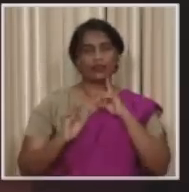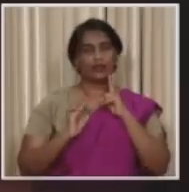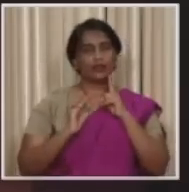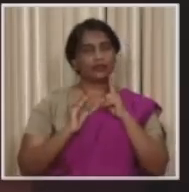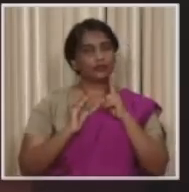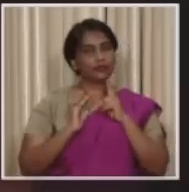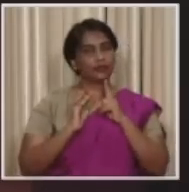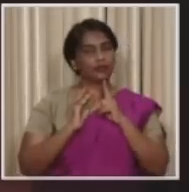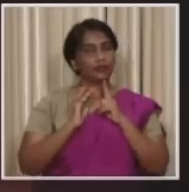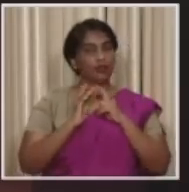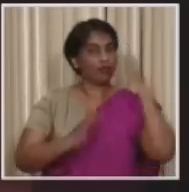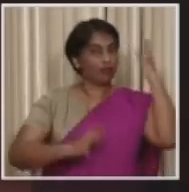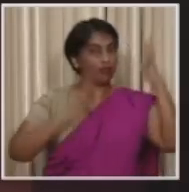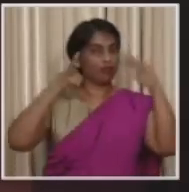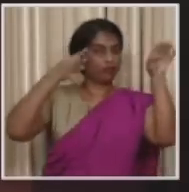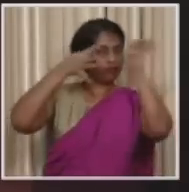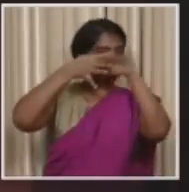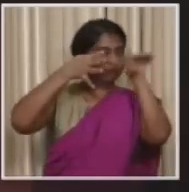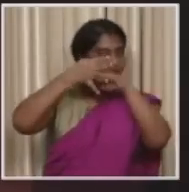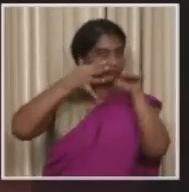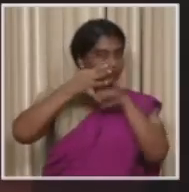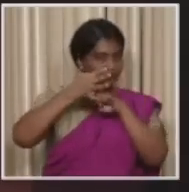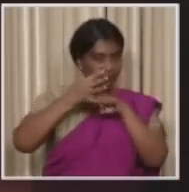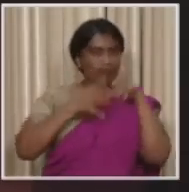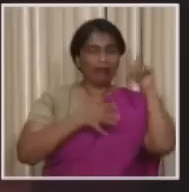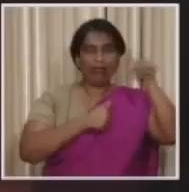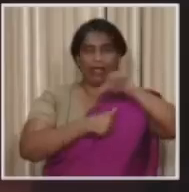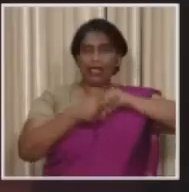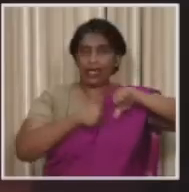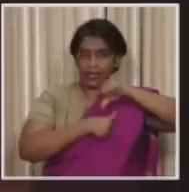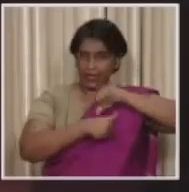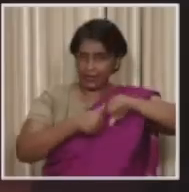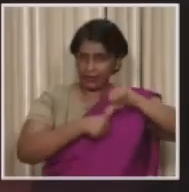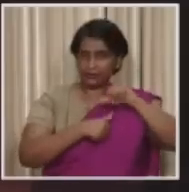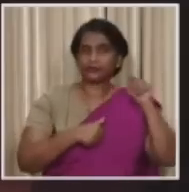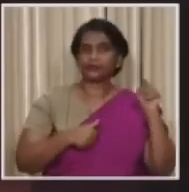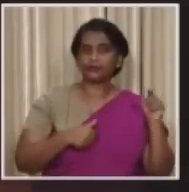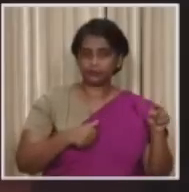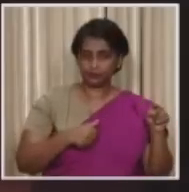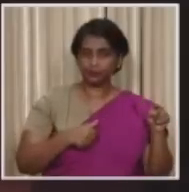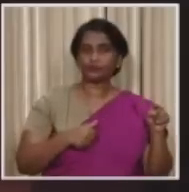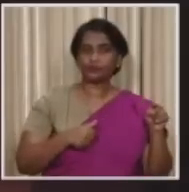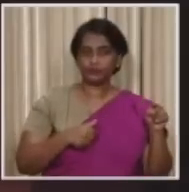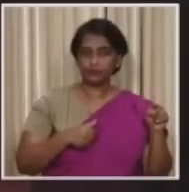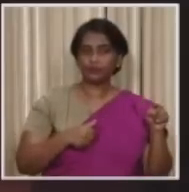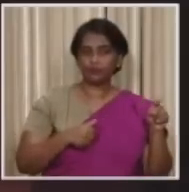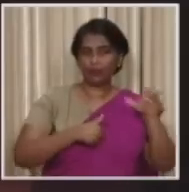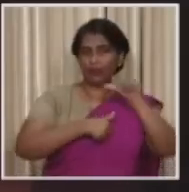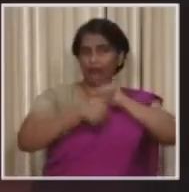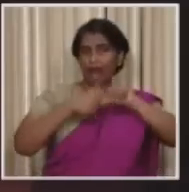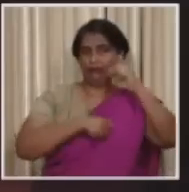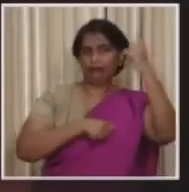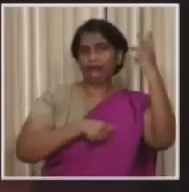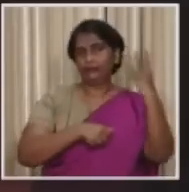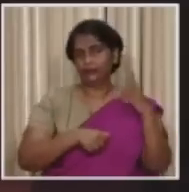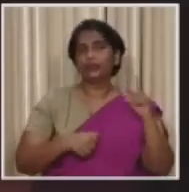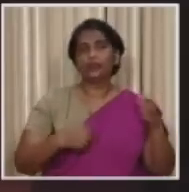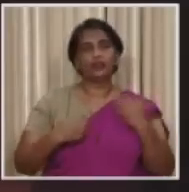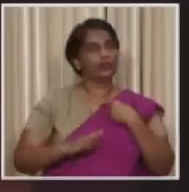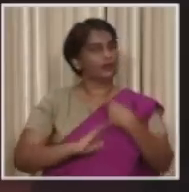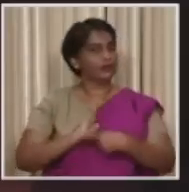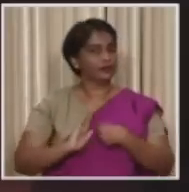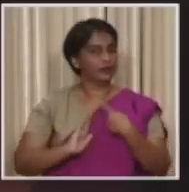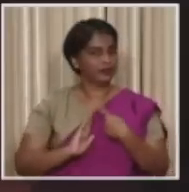ජාත්‍යන්තර ශ්‍රේණිගත කිරීම් ආයතන Fitch, Moody's, Standard & Poor කියන ආයතන අපේ